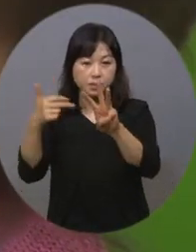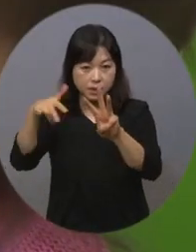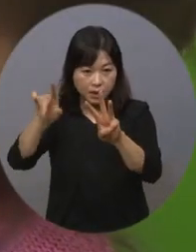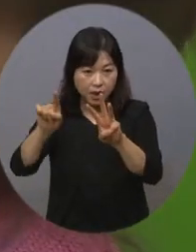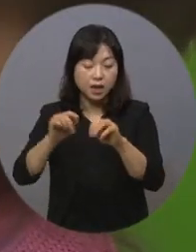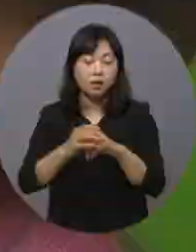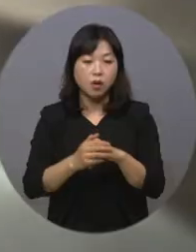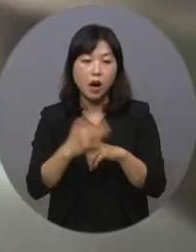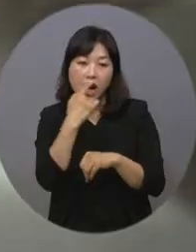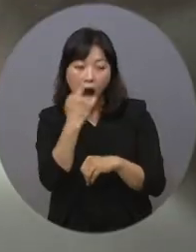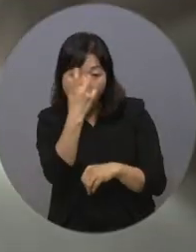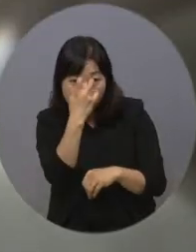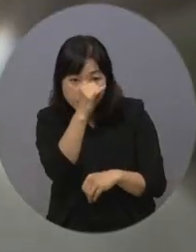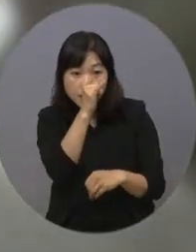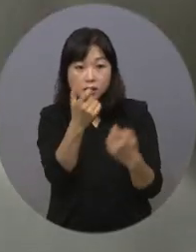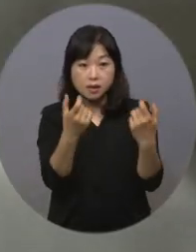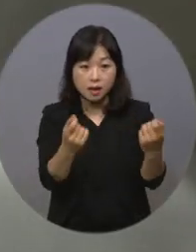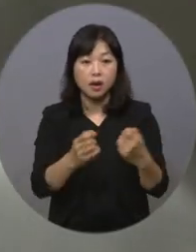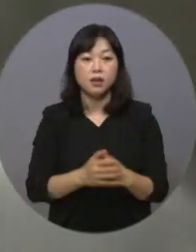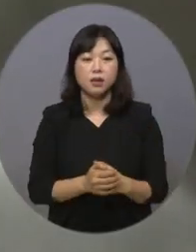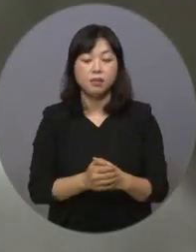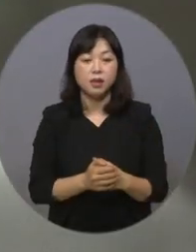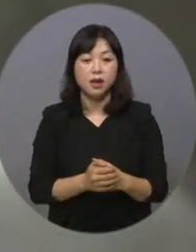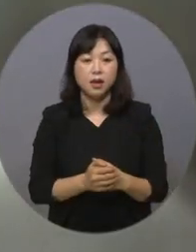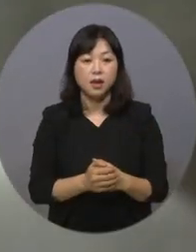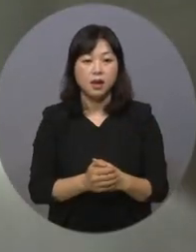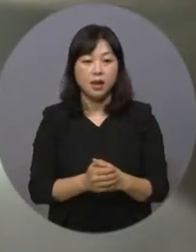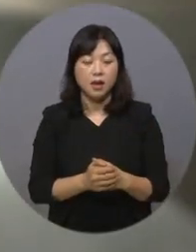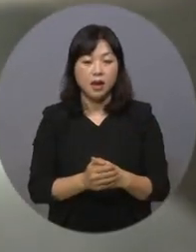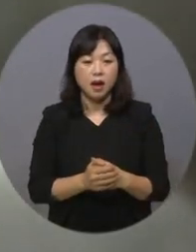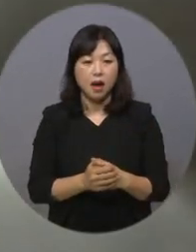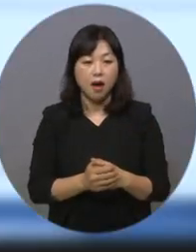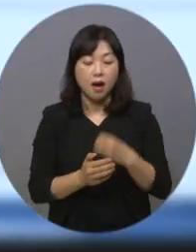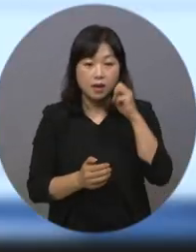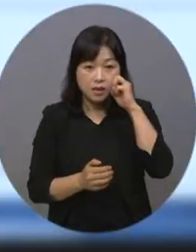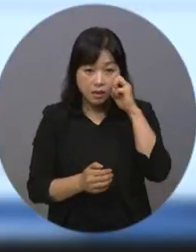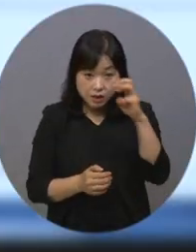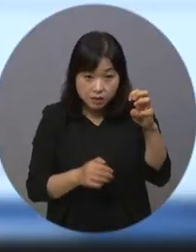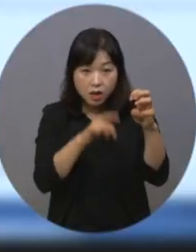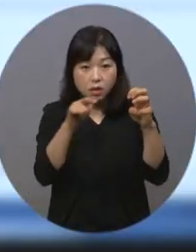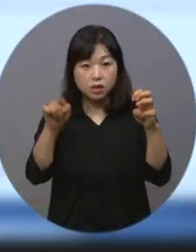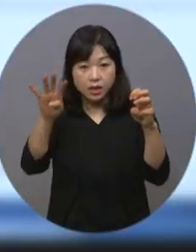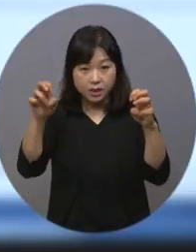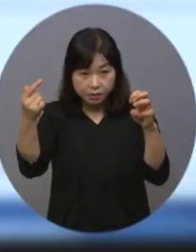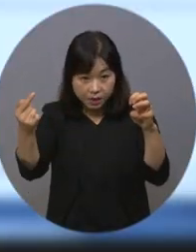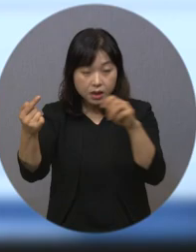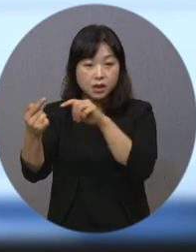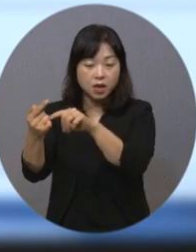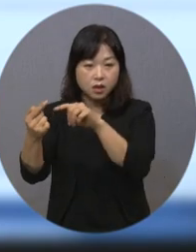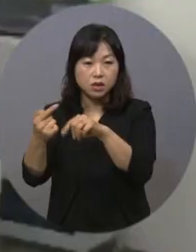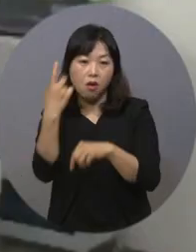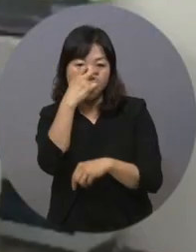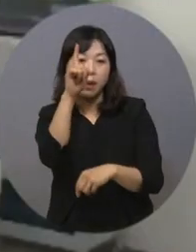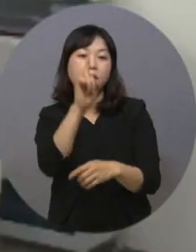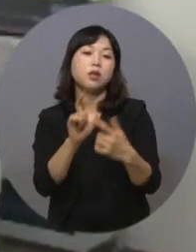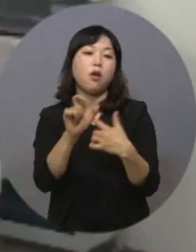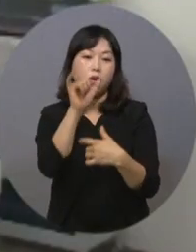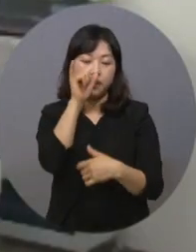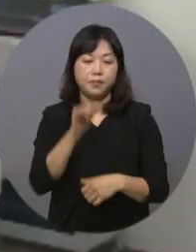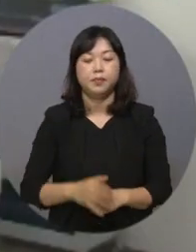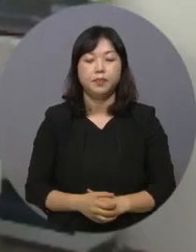검진을 받을 수 있지만 30 개월에서 41개월 사이에 한 차례 더 검진을 받게 되는 것입니다